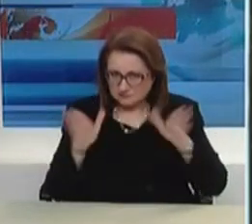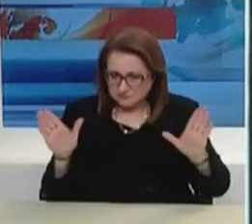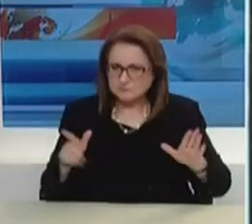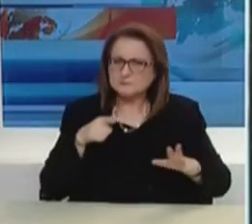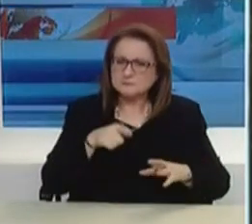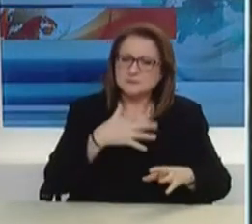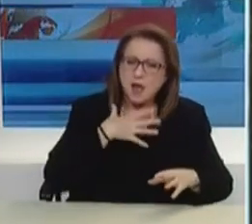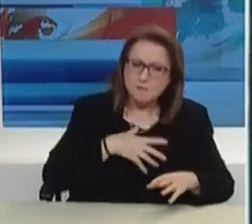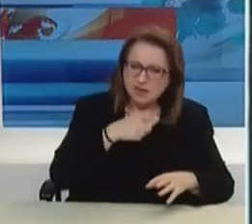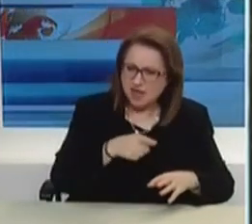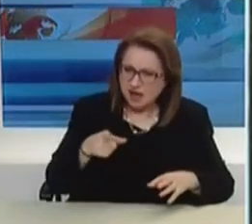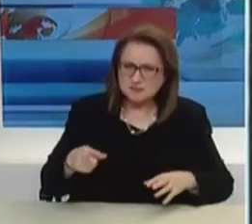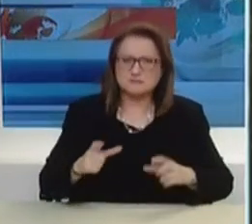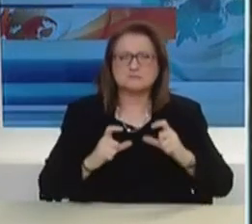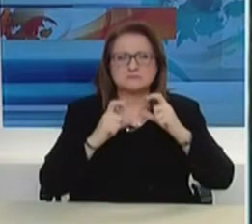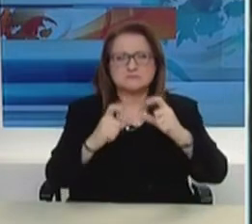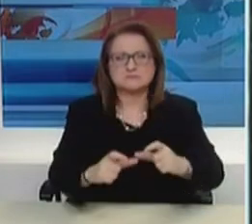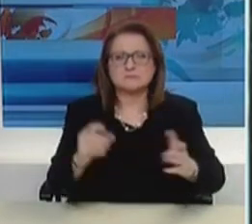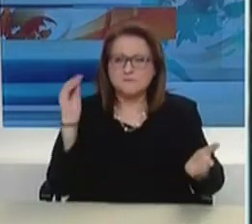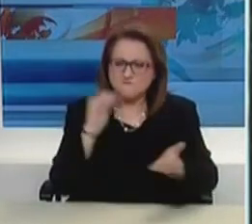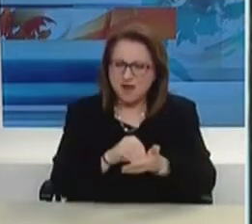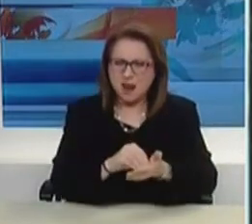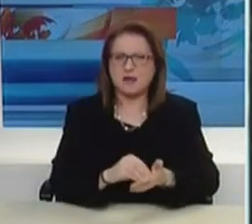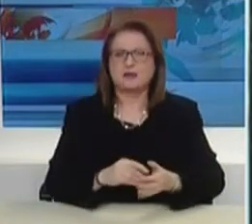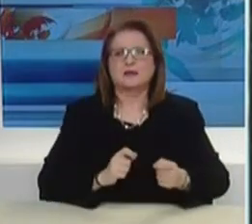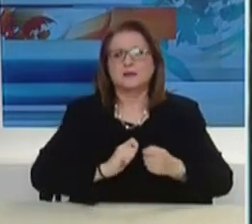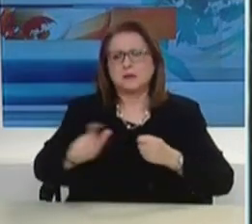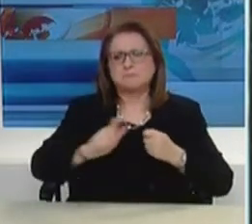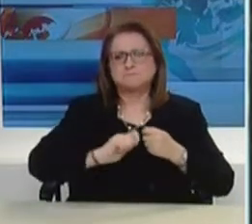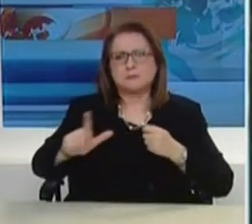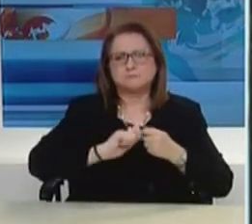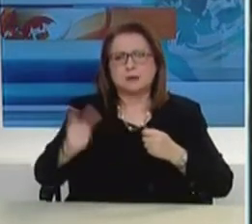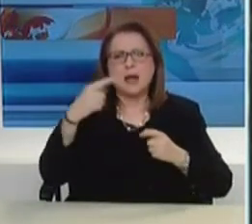και για τις λοιπές οφειλές, αυτές δηλαδή που δεν είναι σε ρύθμιση.